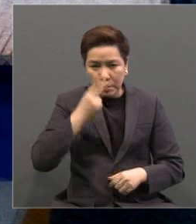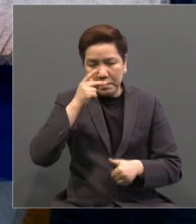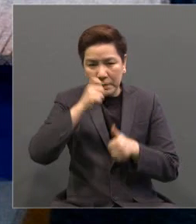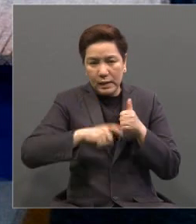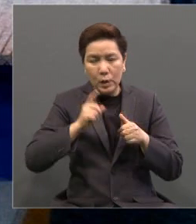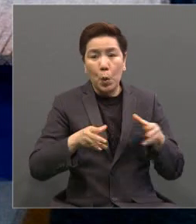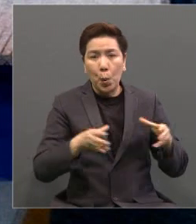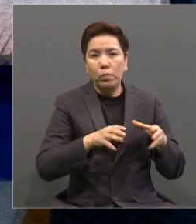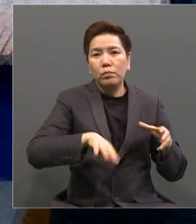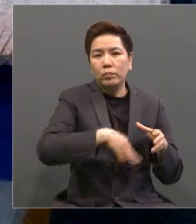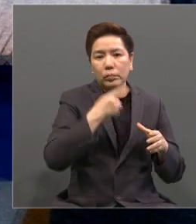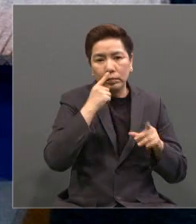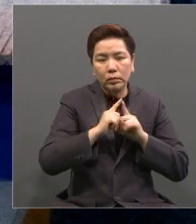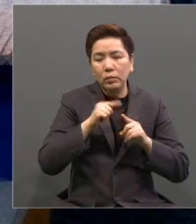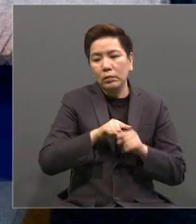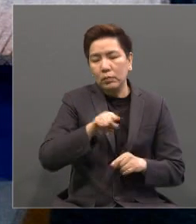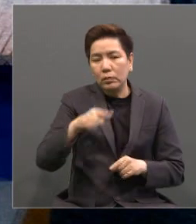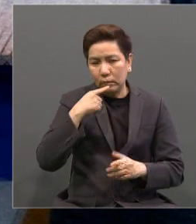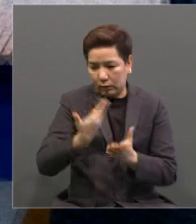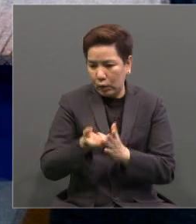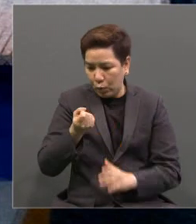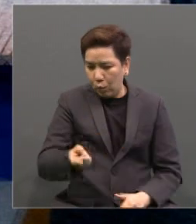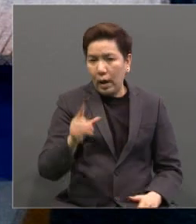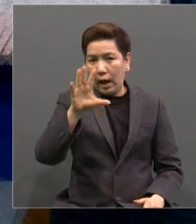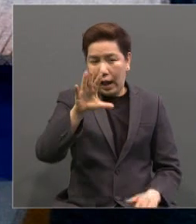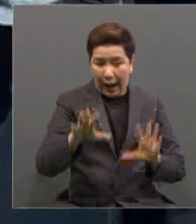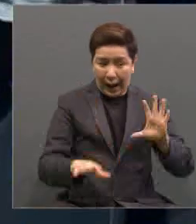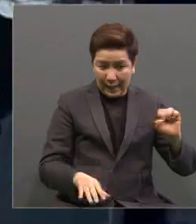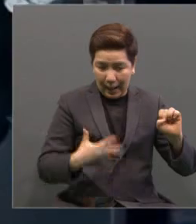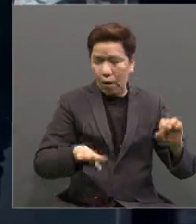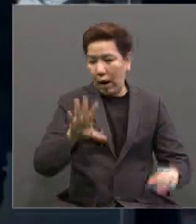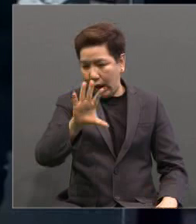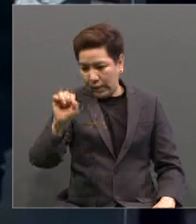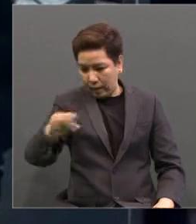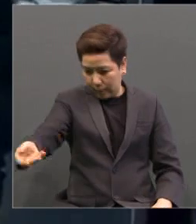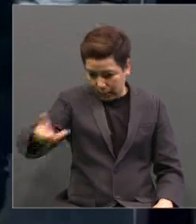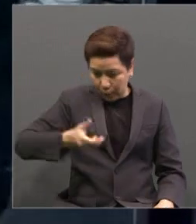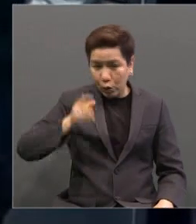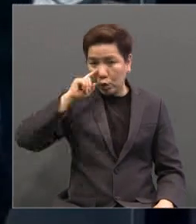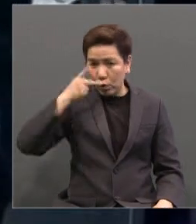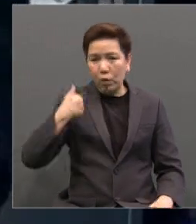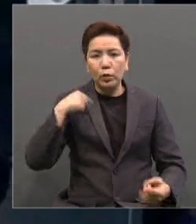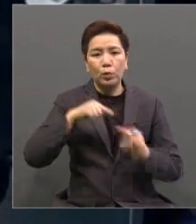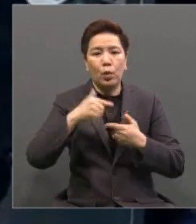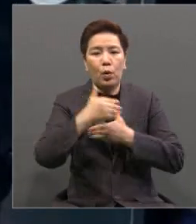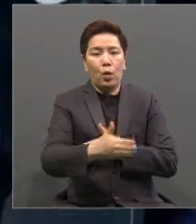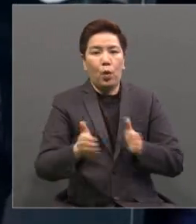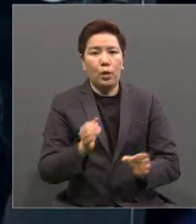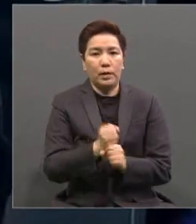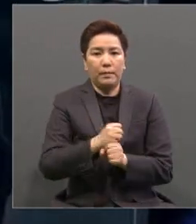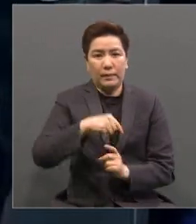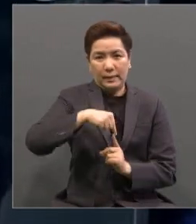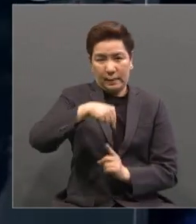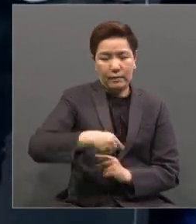นั้นกลุ่มผู้ต้องหาก็ได้ติดต่อผู้เสียหายนำเงินสดอีก500,000บาทมาส่งมอบให้อีกครั้งนะครับที่ห้องทำงานในสำนักงานเทศบาล